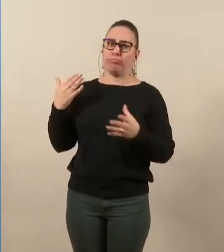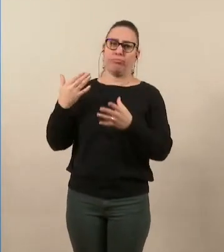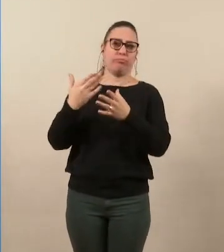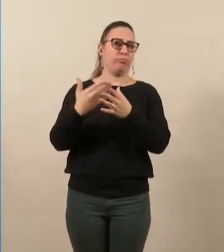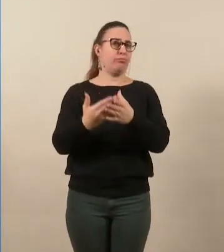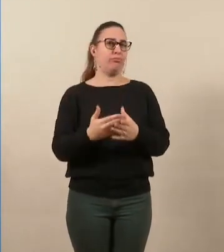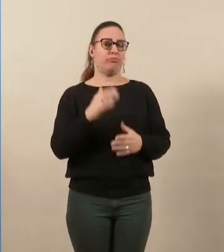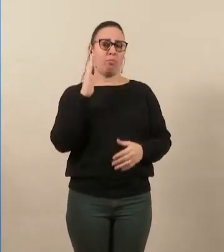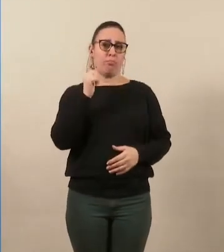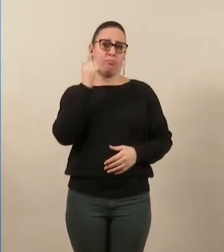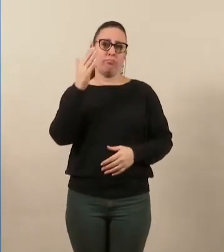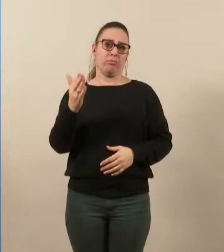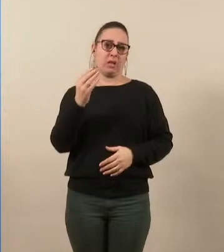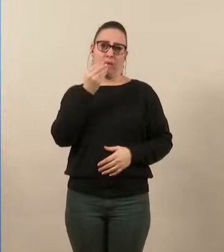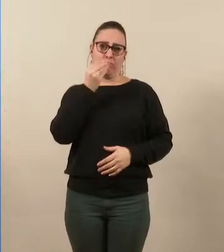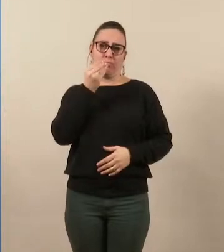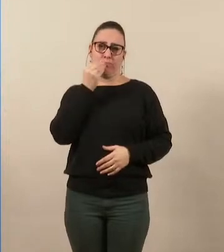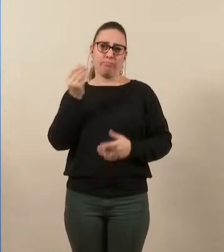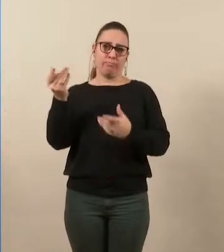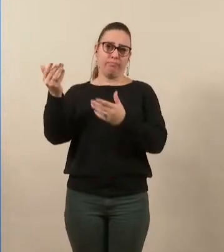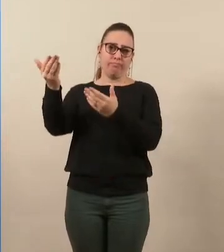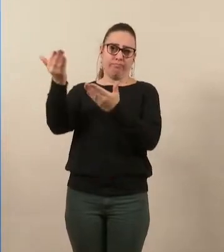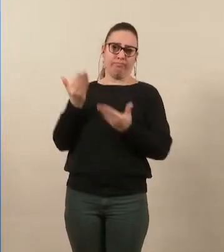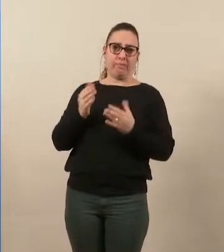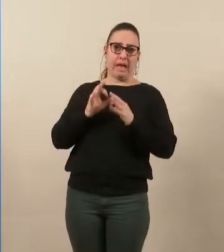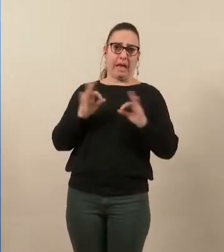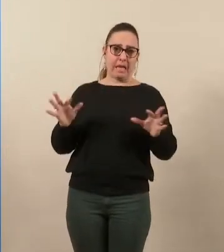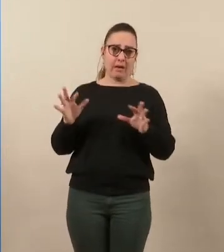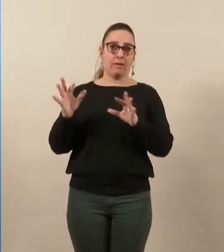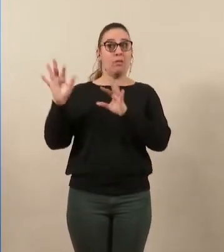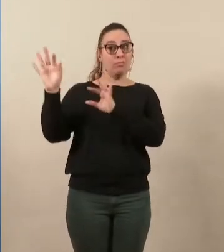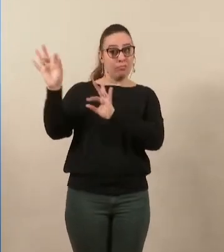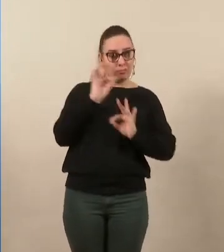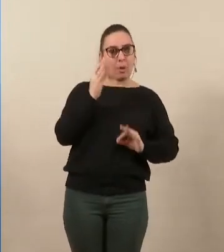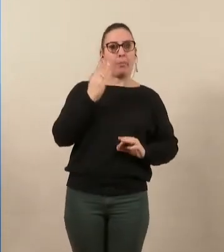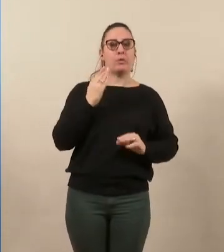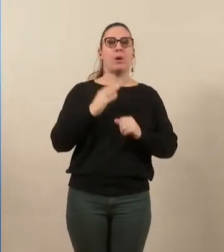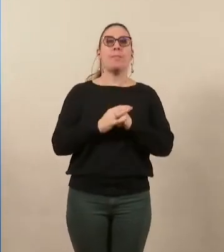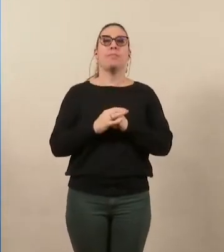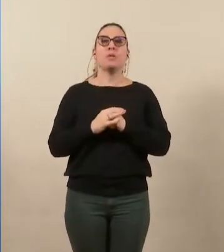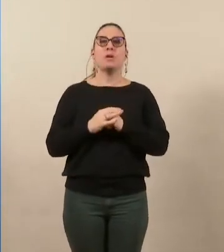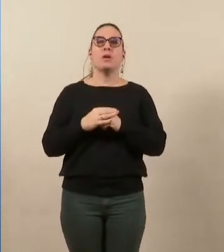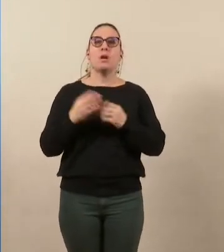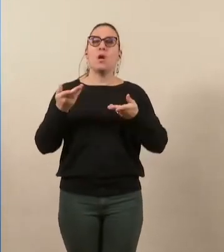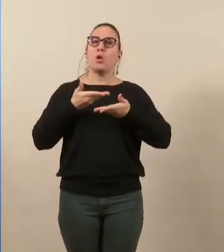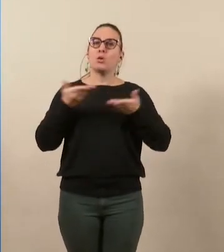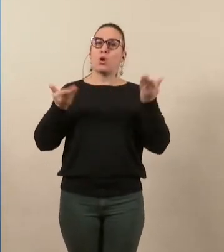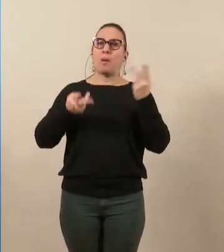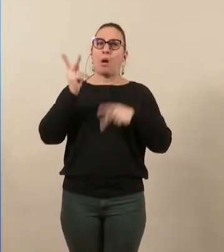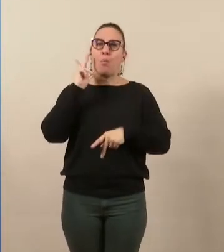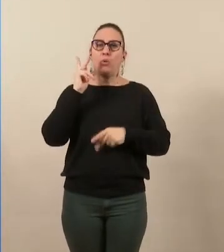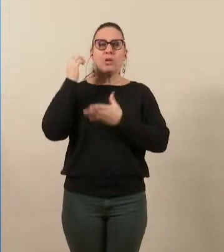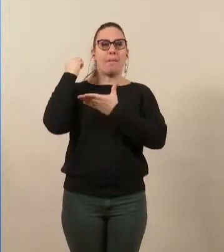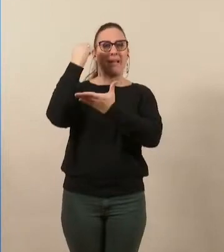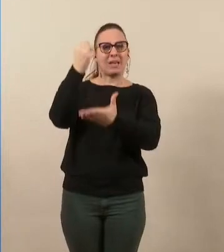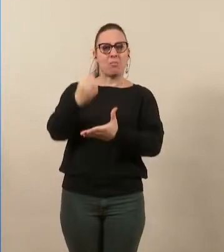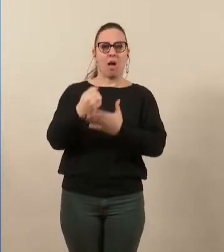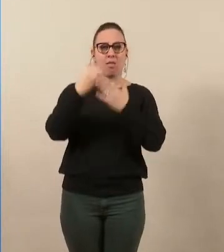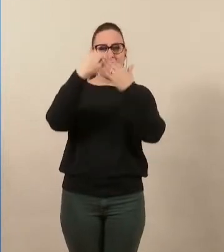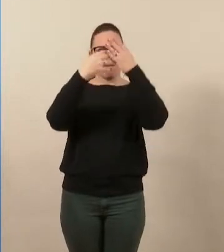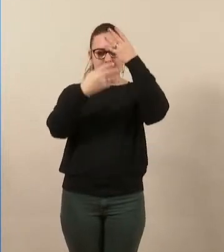début de mandat. Il faudrait que vous soyez plus transparents sur le patrimoine de la ville en nous fournissant